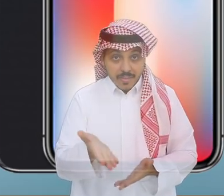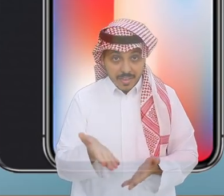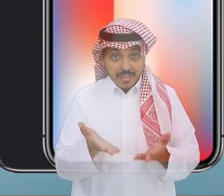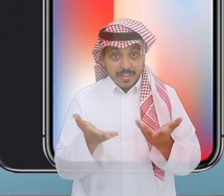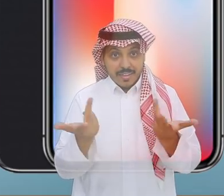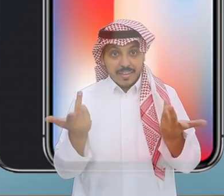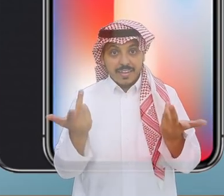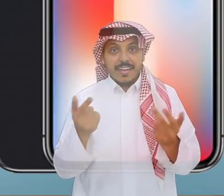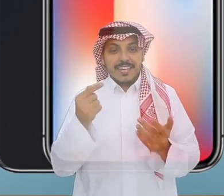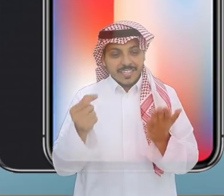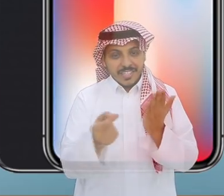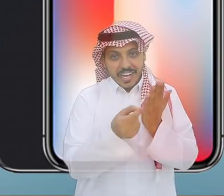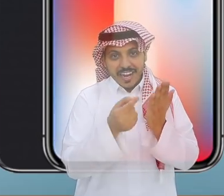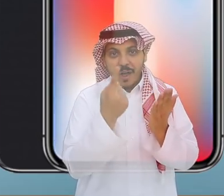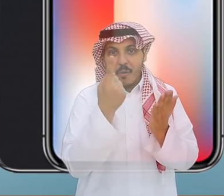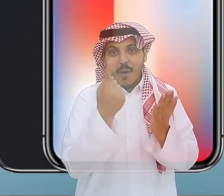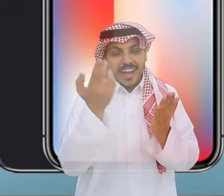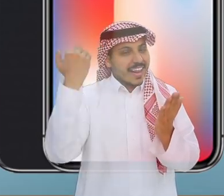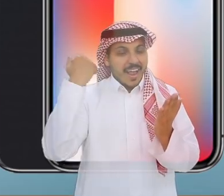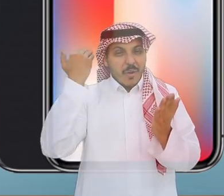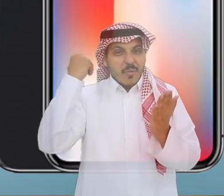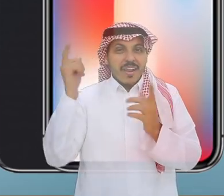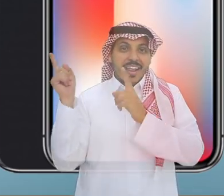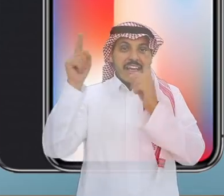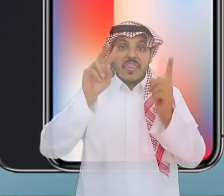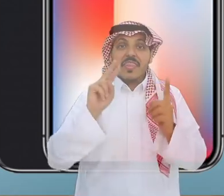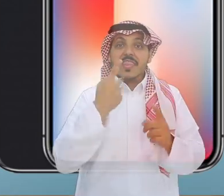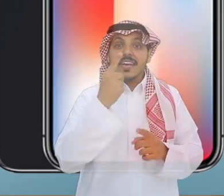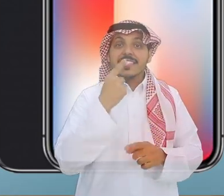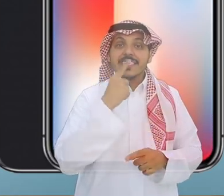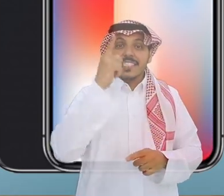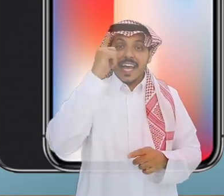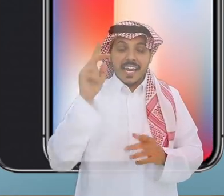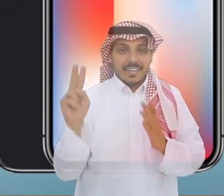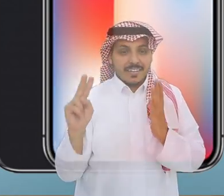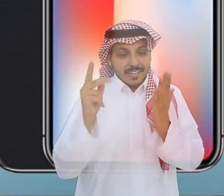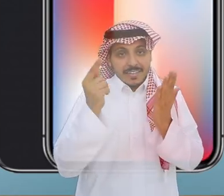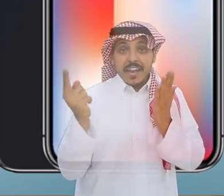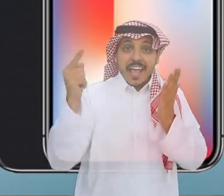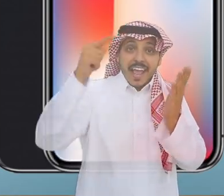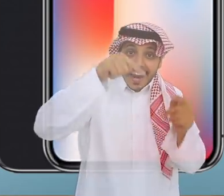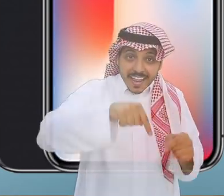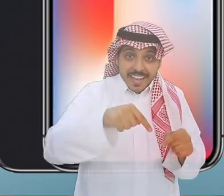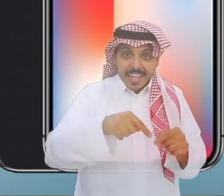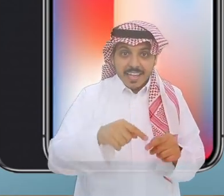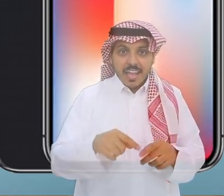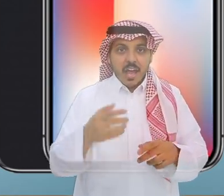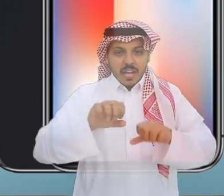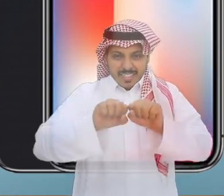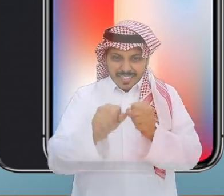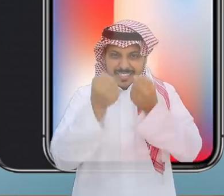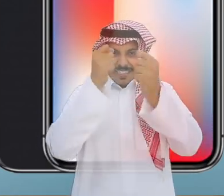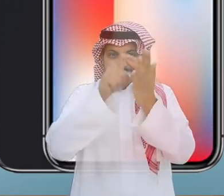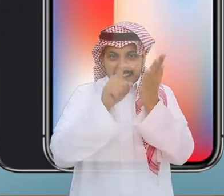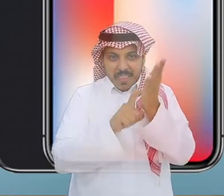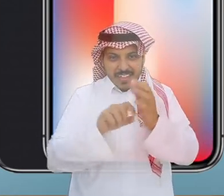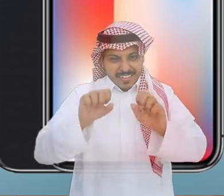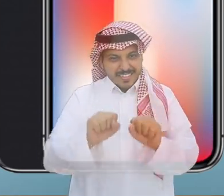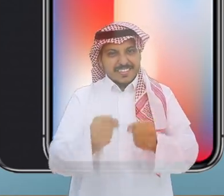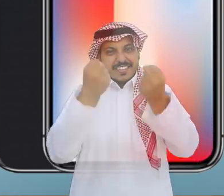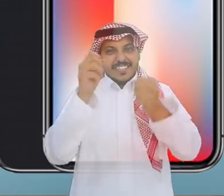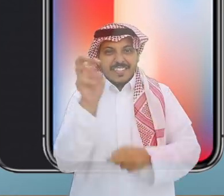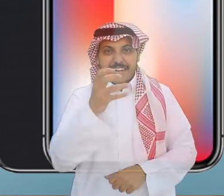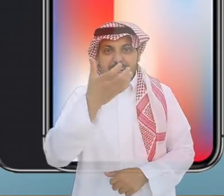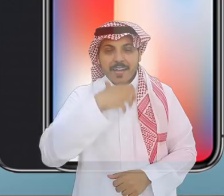شريحتين بدل شريحة واحدة. تخيلوا لأول مرة في تاريخ أبل يكسروا نفس القواعد والشروط حقتهم،